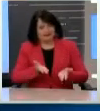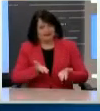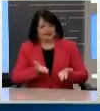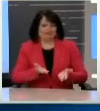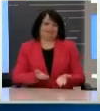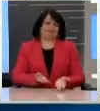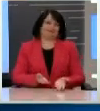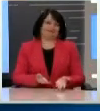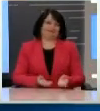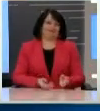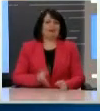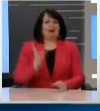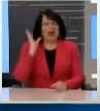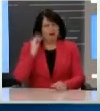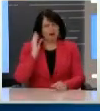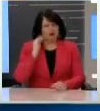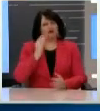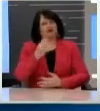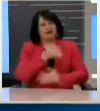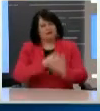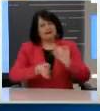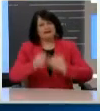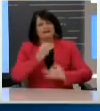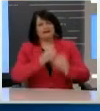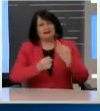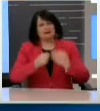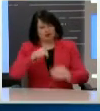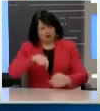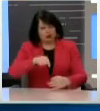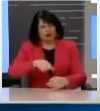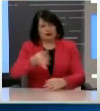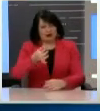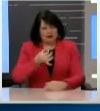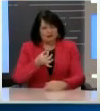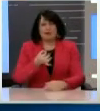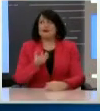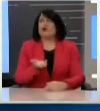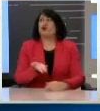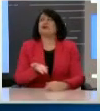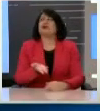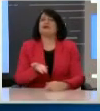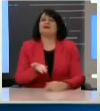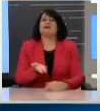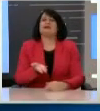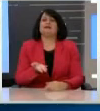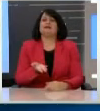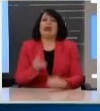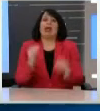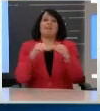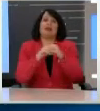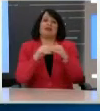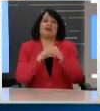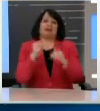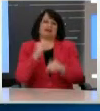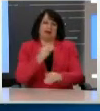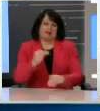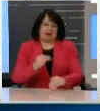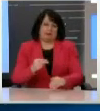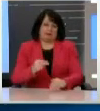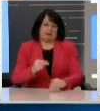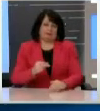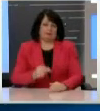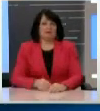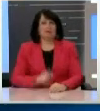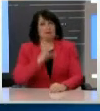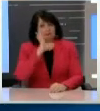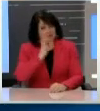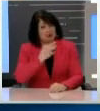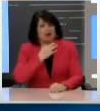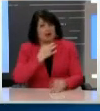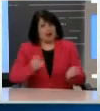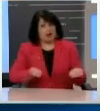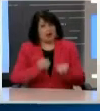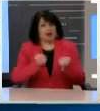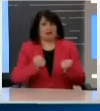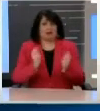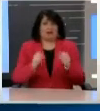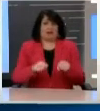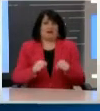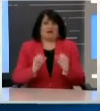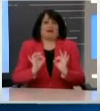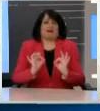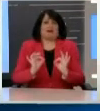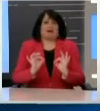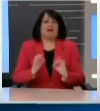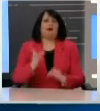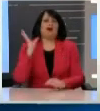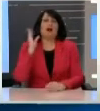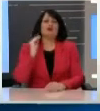Σας άκουσα και είπατε και τώρα ότι μιλήσατε για επενδύσεις. Πράγμα χρήσιμο. Σας